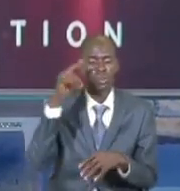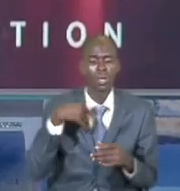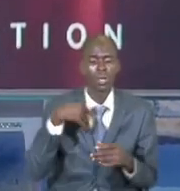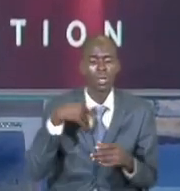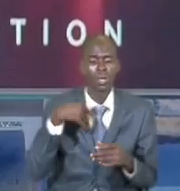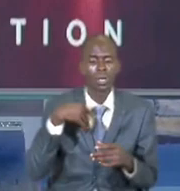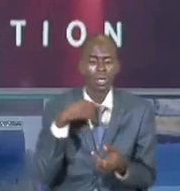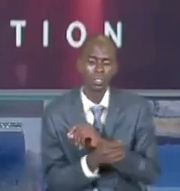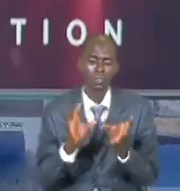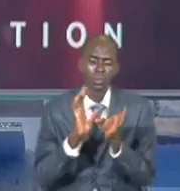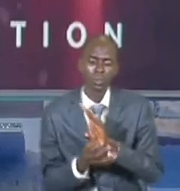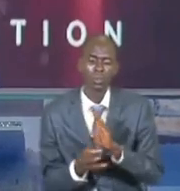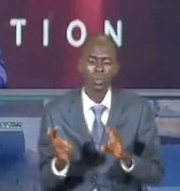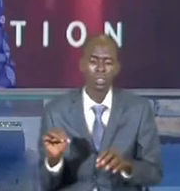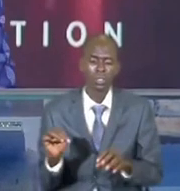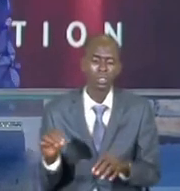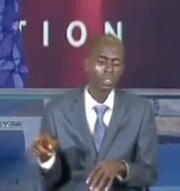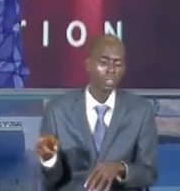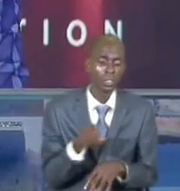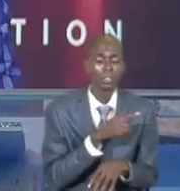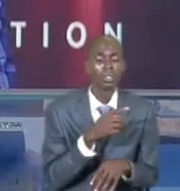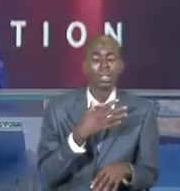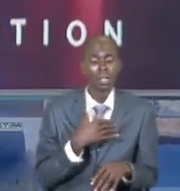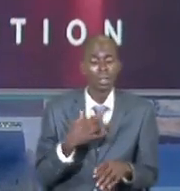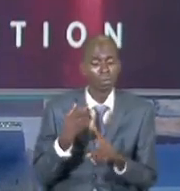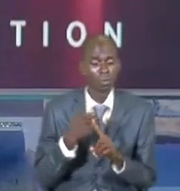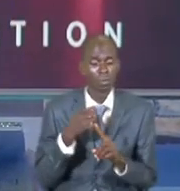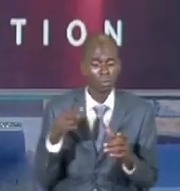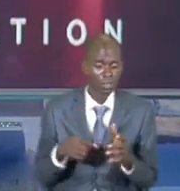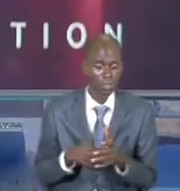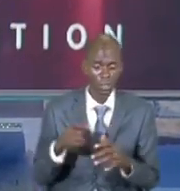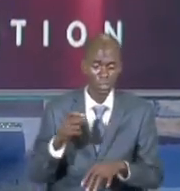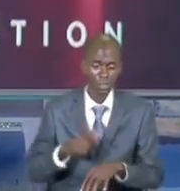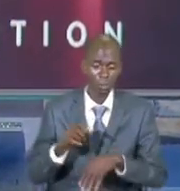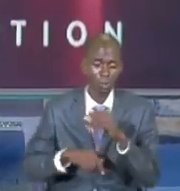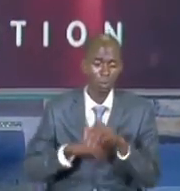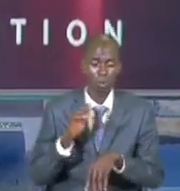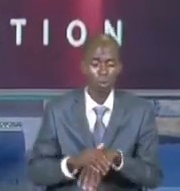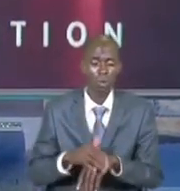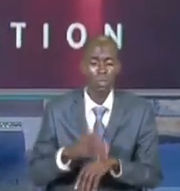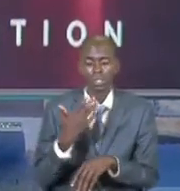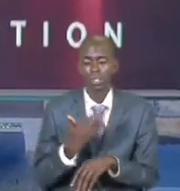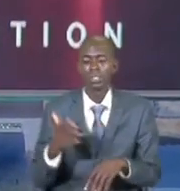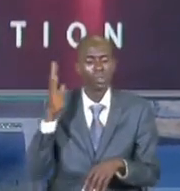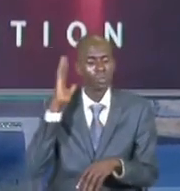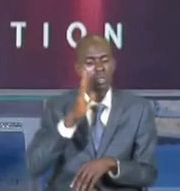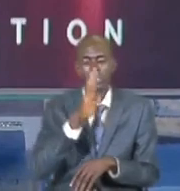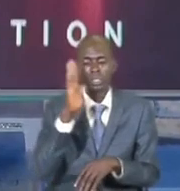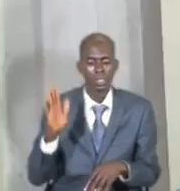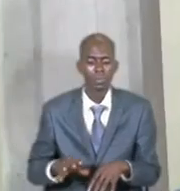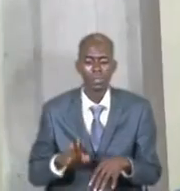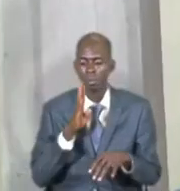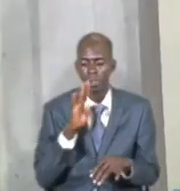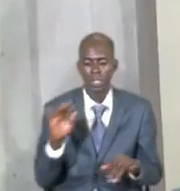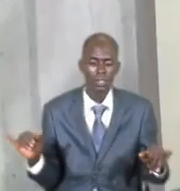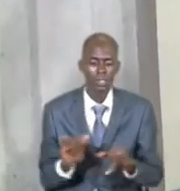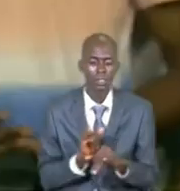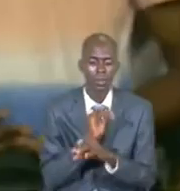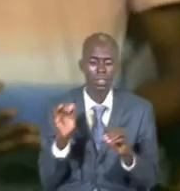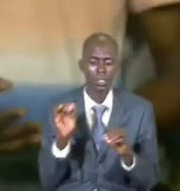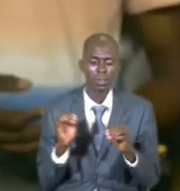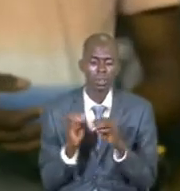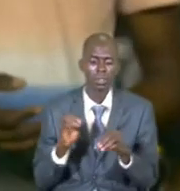ọzọ. N'oge awa a, ihe agaghị adịkwa otu ahụ ọ dị ọzọ, na ọzọkwa na ndụ ha n'aha